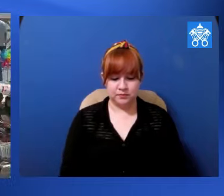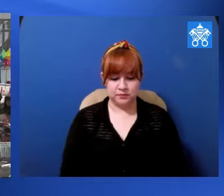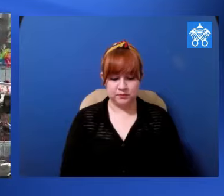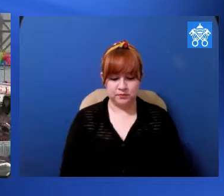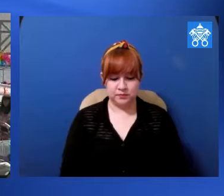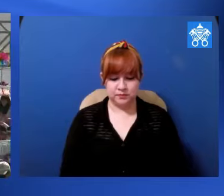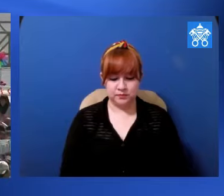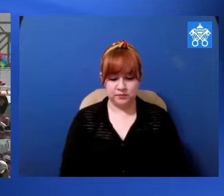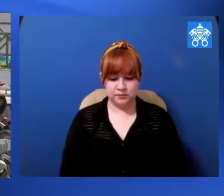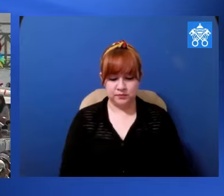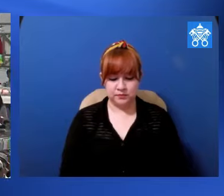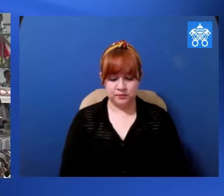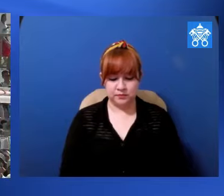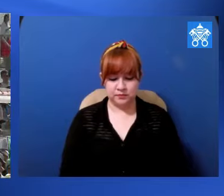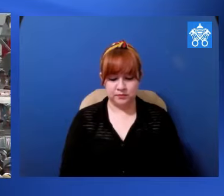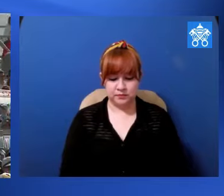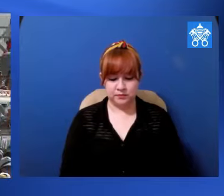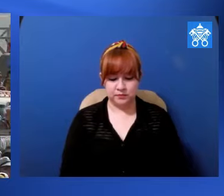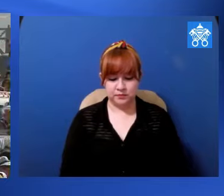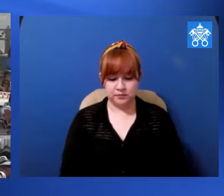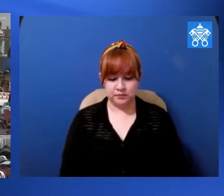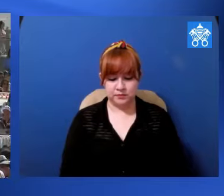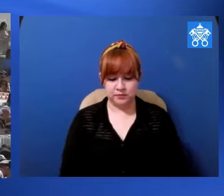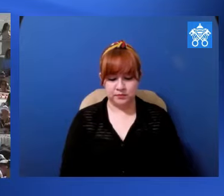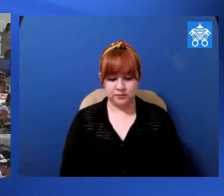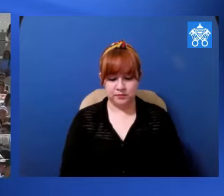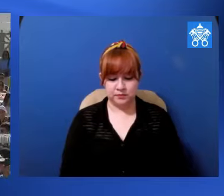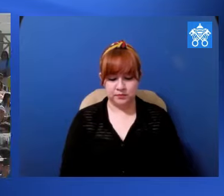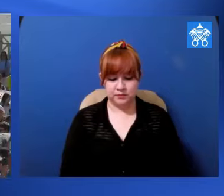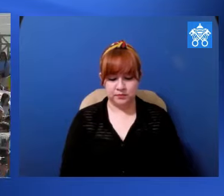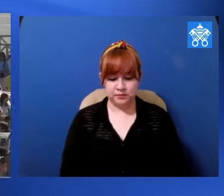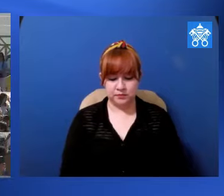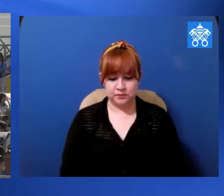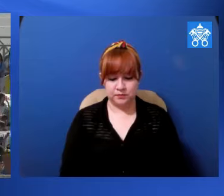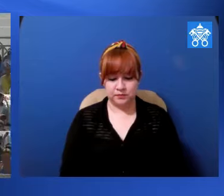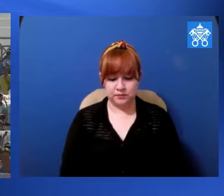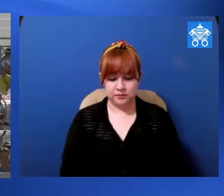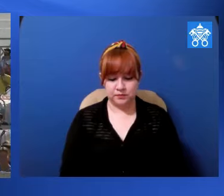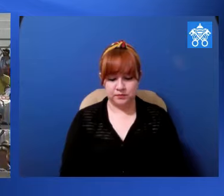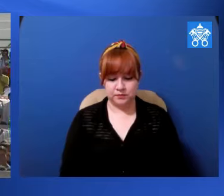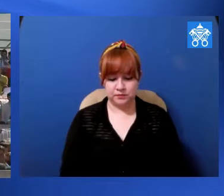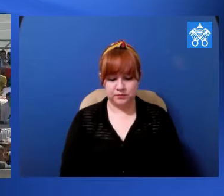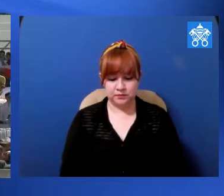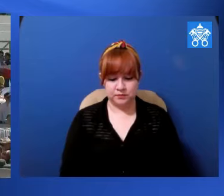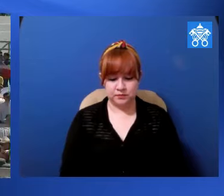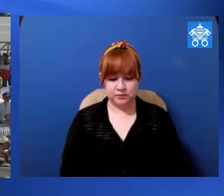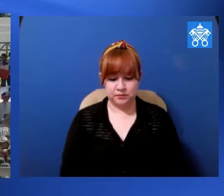plan zbawienia, odsłania ukryte tajemnice i daje klucz do odczytania Biblii.